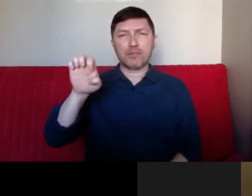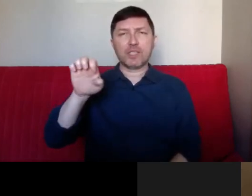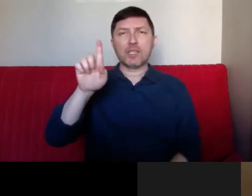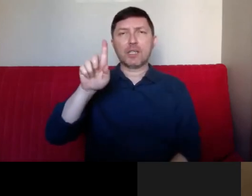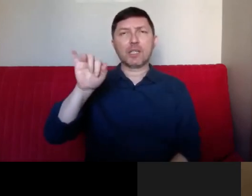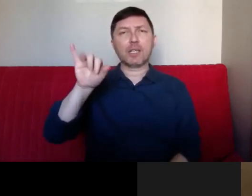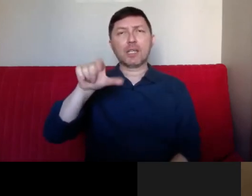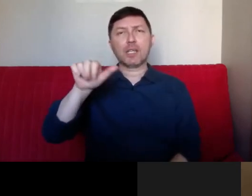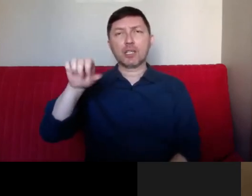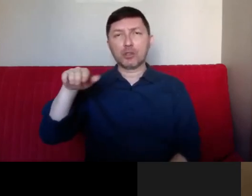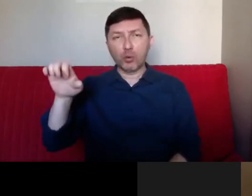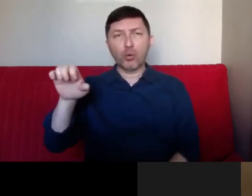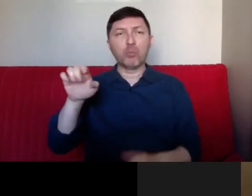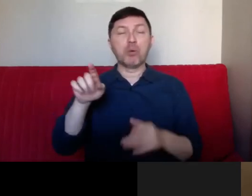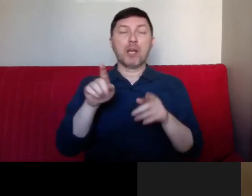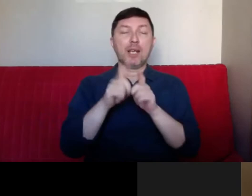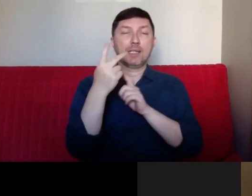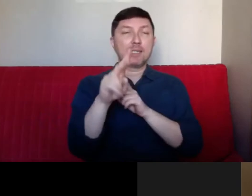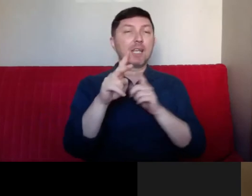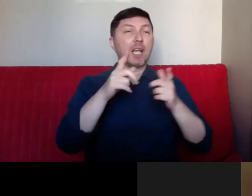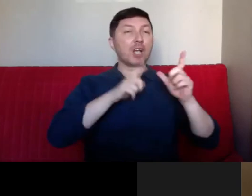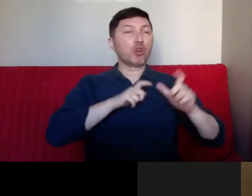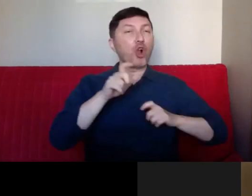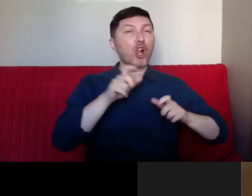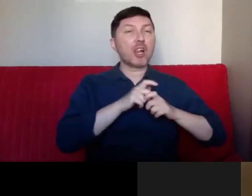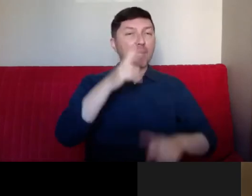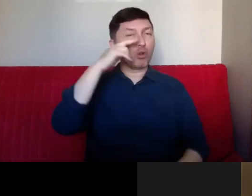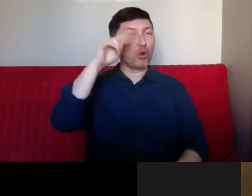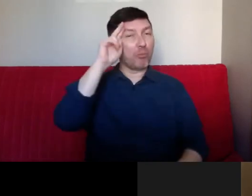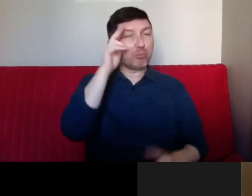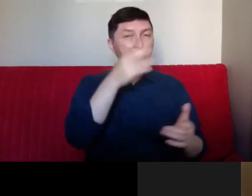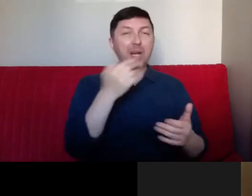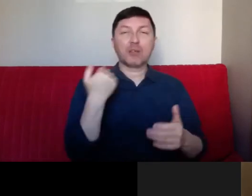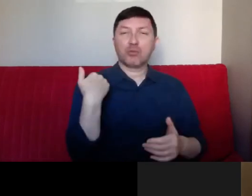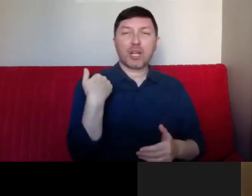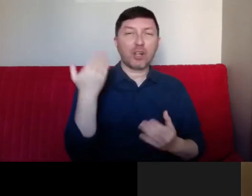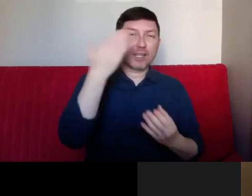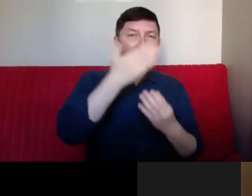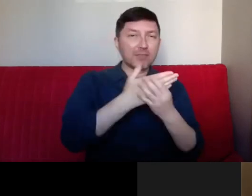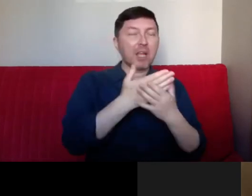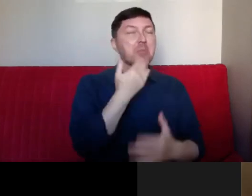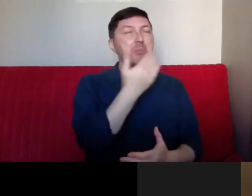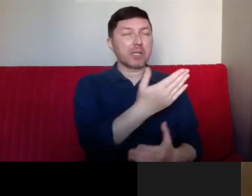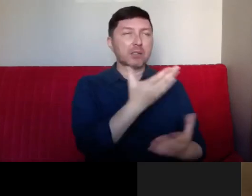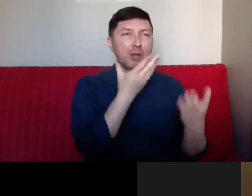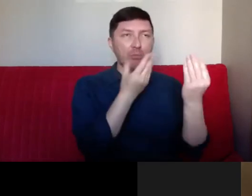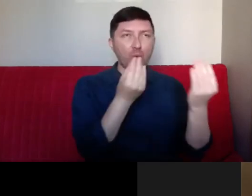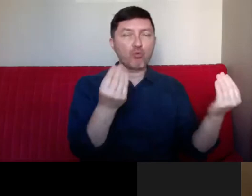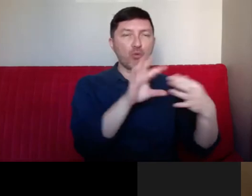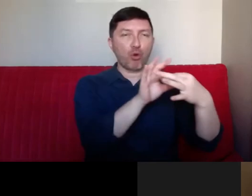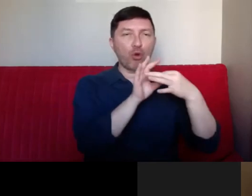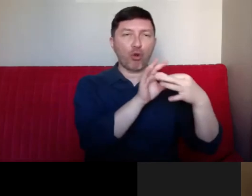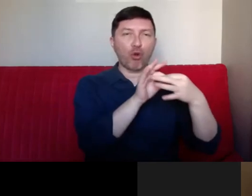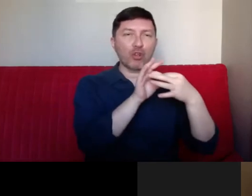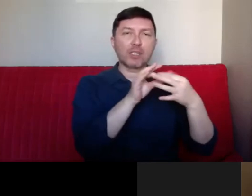collègues du Parlement européen, après l'intervention qu'elle vient de faire, avec tant d'amitié pour l'ADAPT, et puis à Pascal Durand